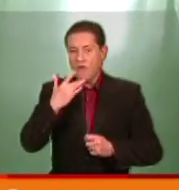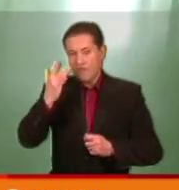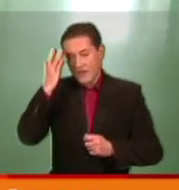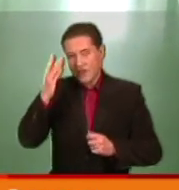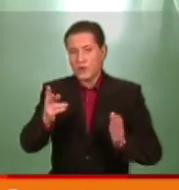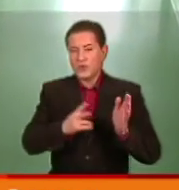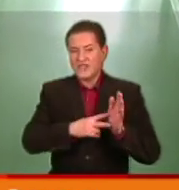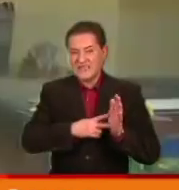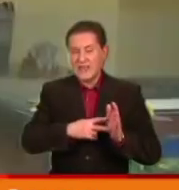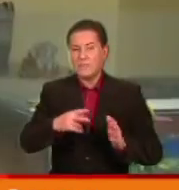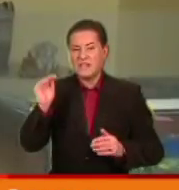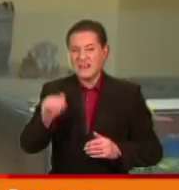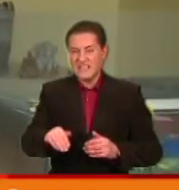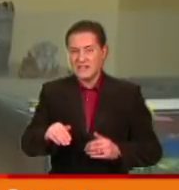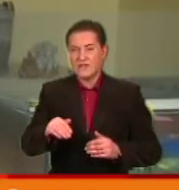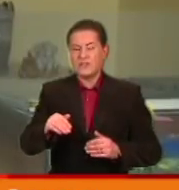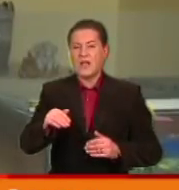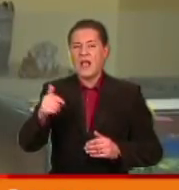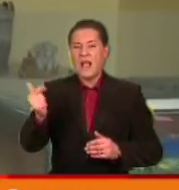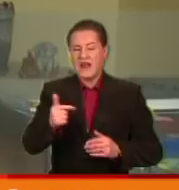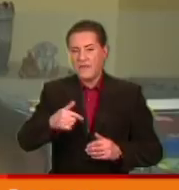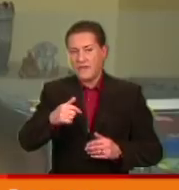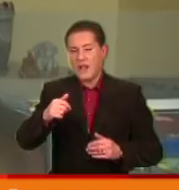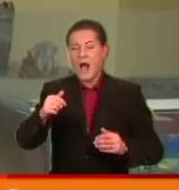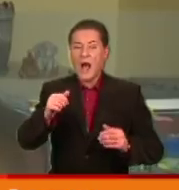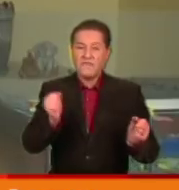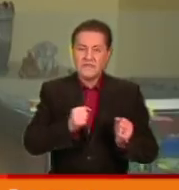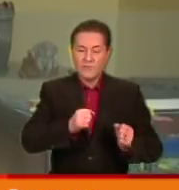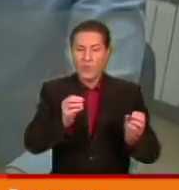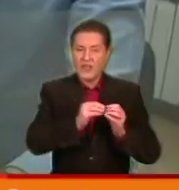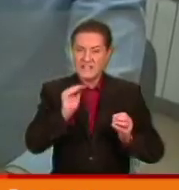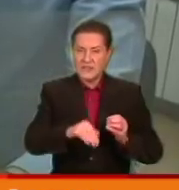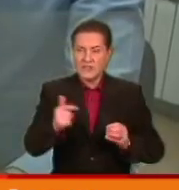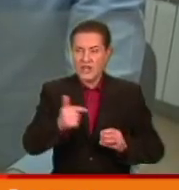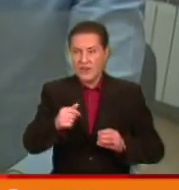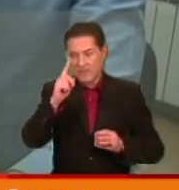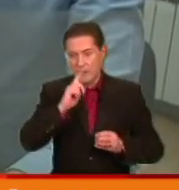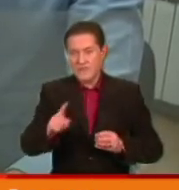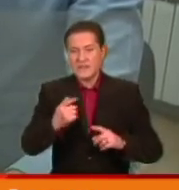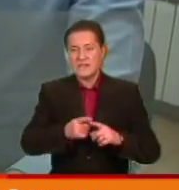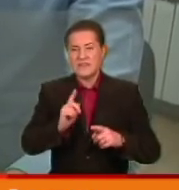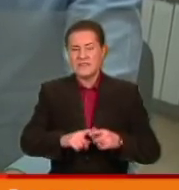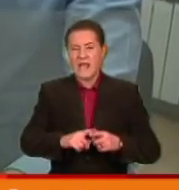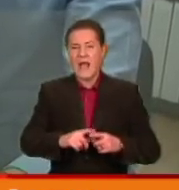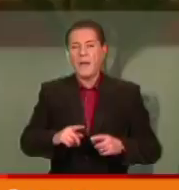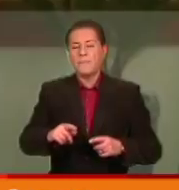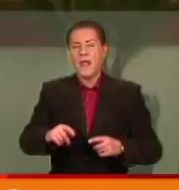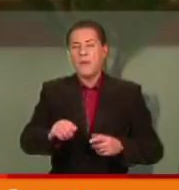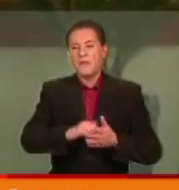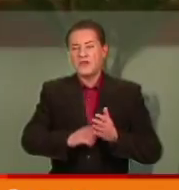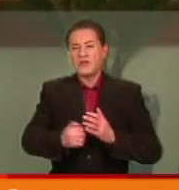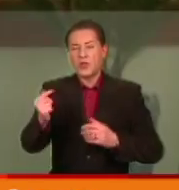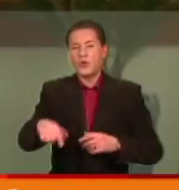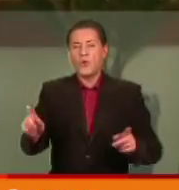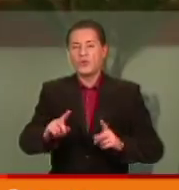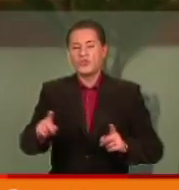тисяч гривень на місяць, узимку – 10. В управлінні соцзахисту саме це називають причиною того, що хоспіс пустує. Можливо,